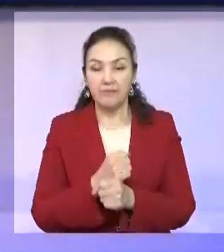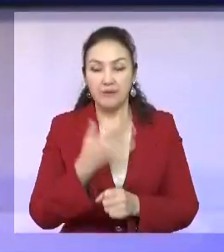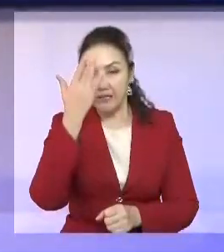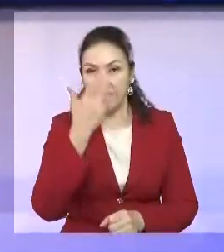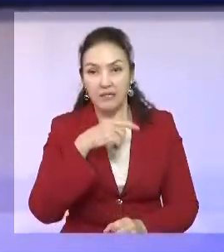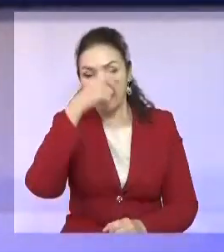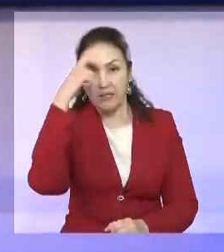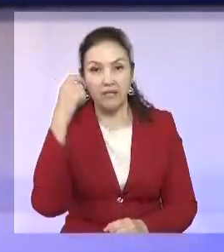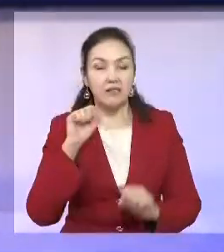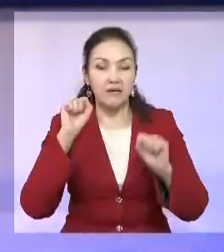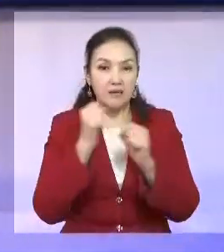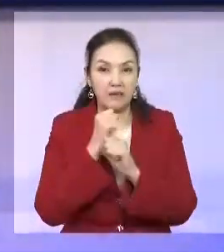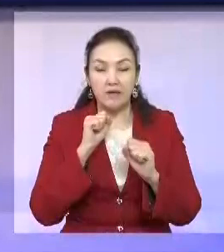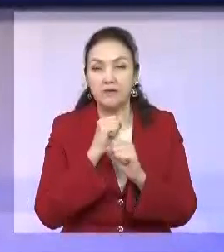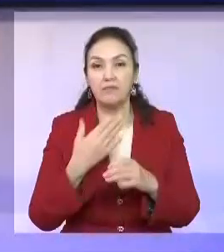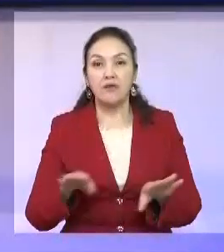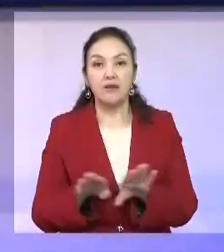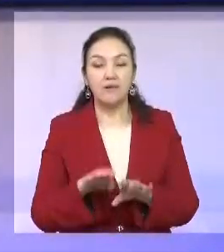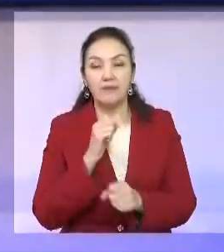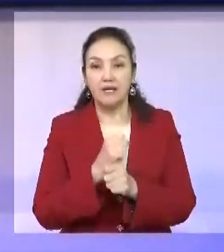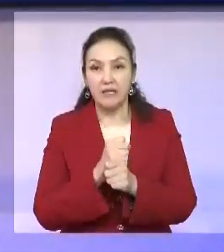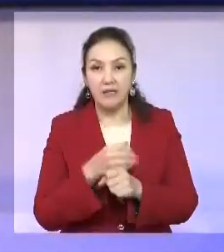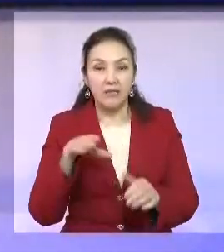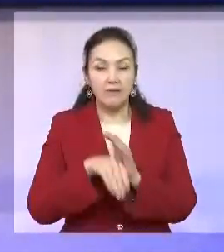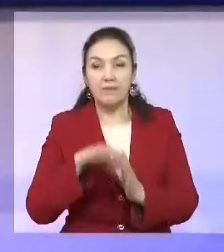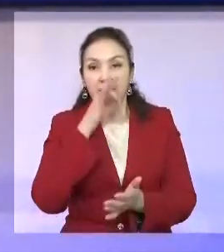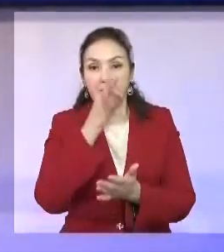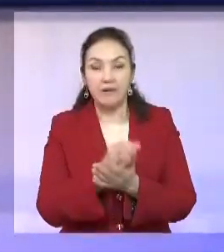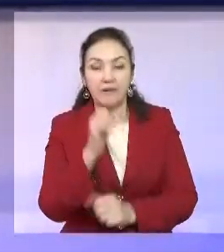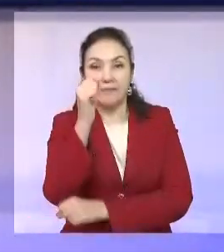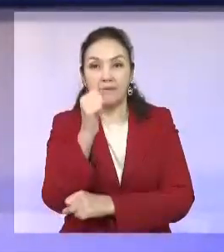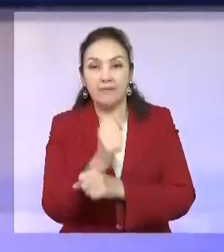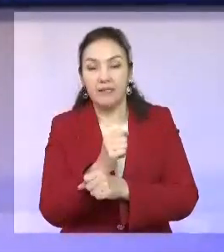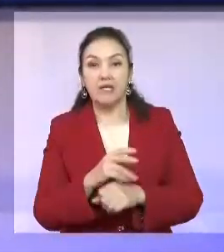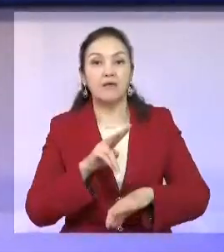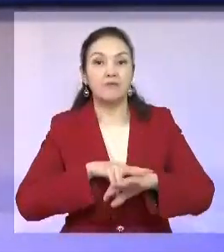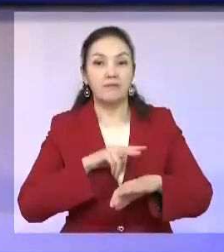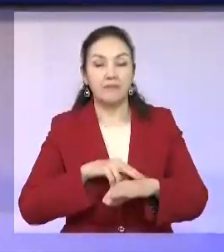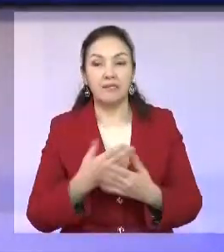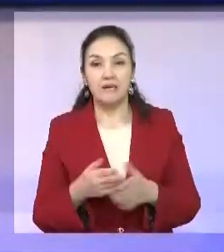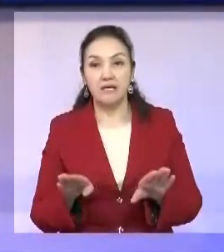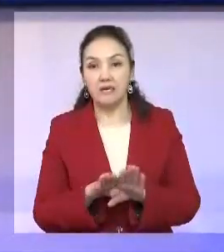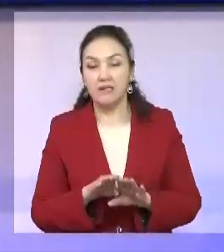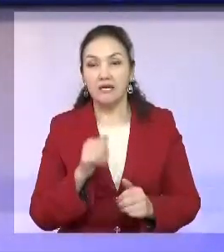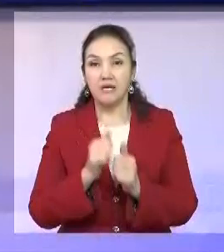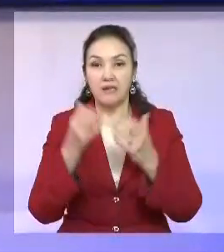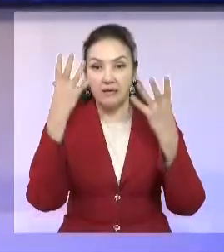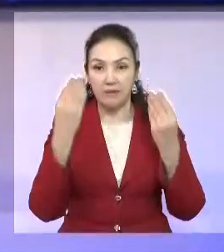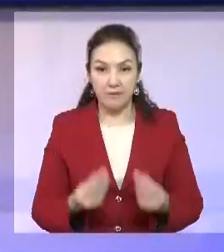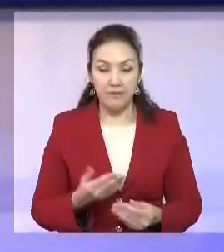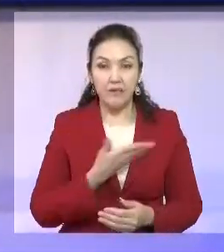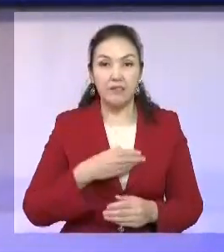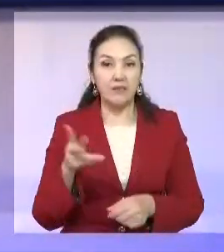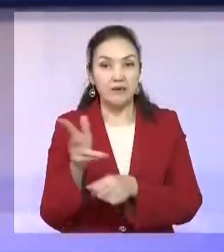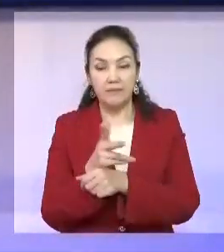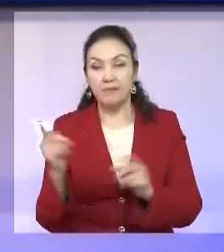летний зной и зимнюю стужу. Вот такая деятельность входит в обязанности сотрудников патрульной полиции. И так изо дня в день. Наша